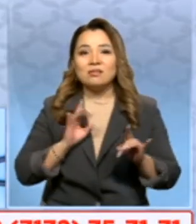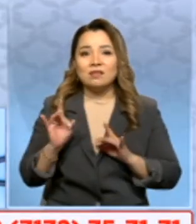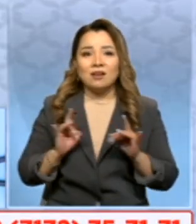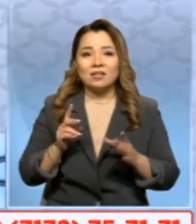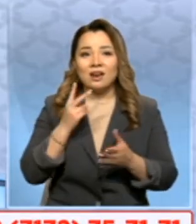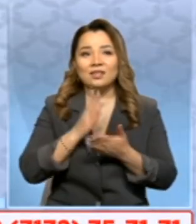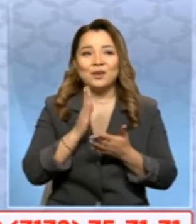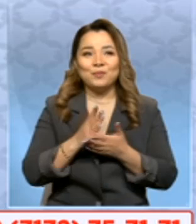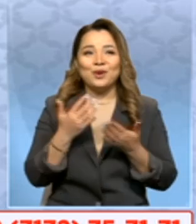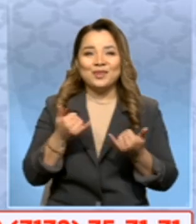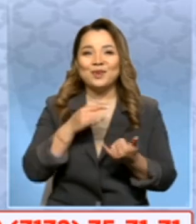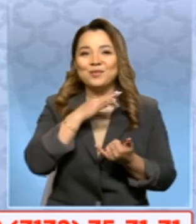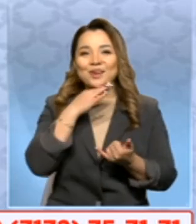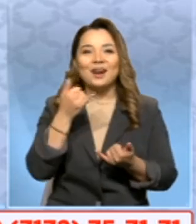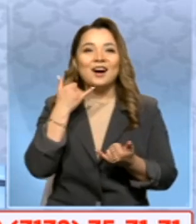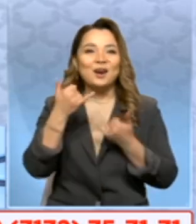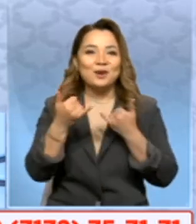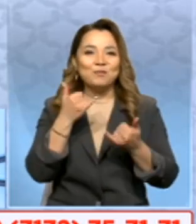көп хабарласып жатыр бізге.